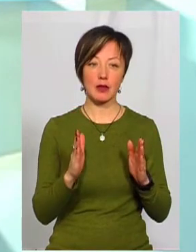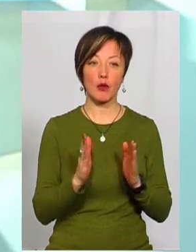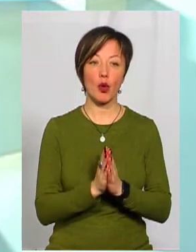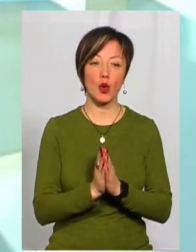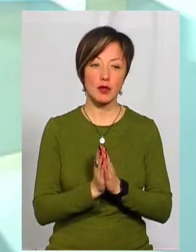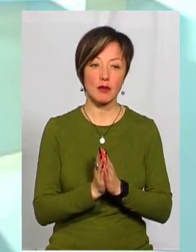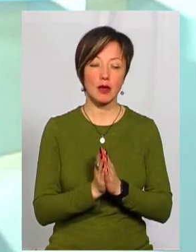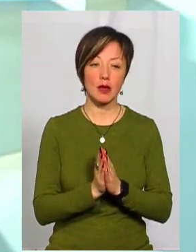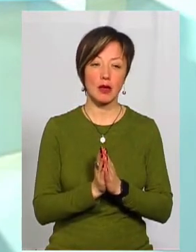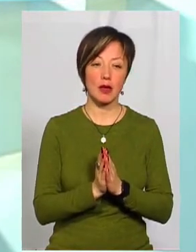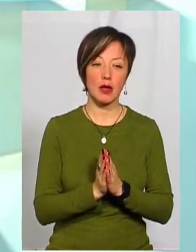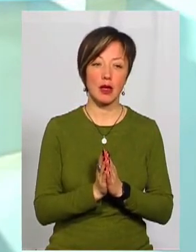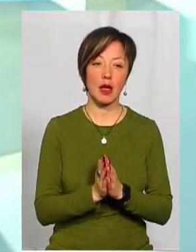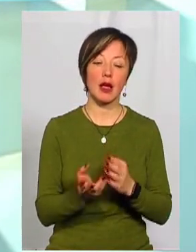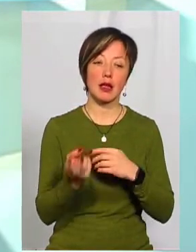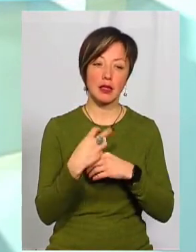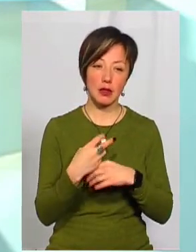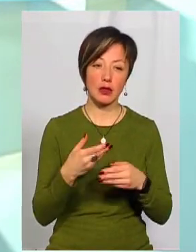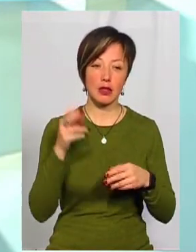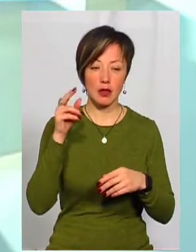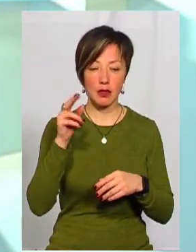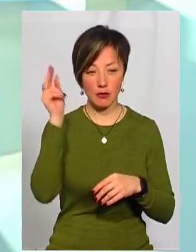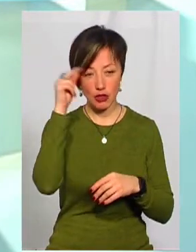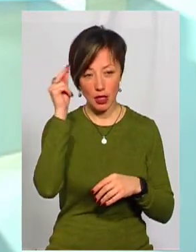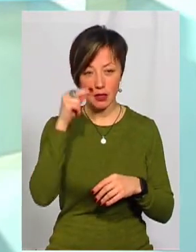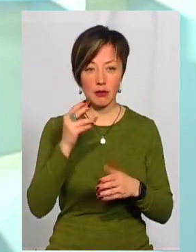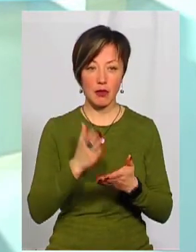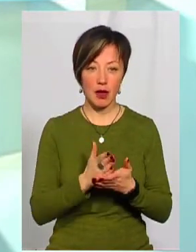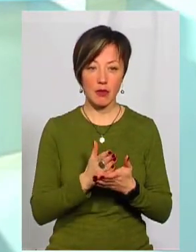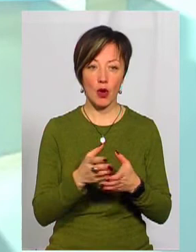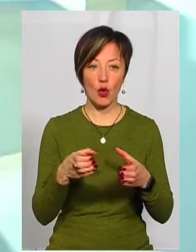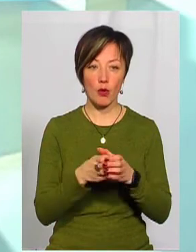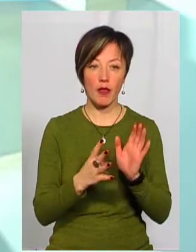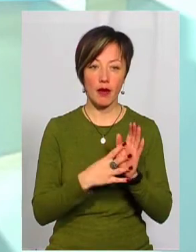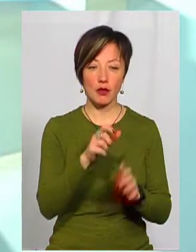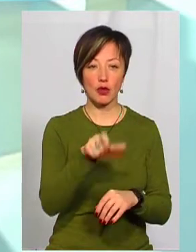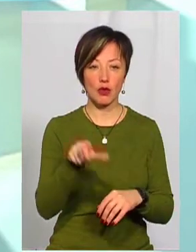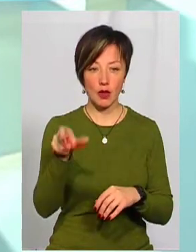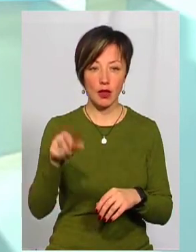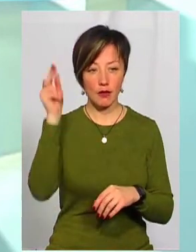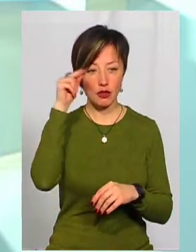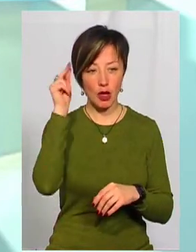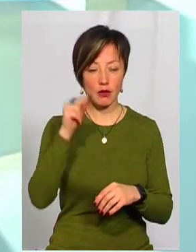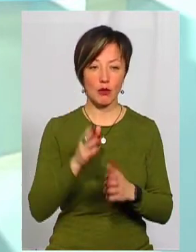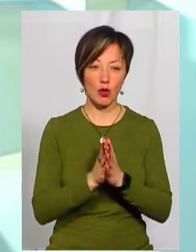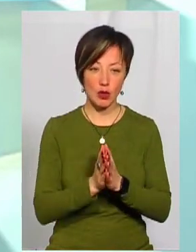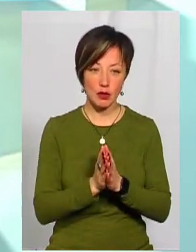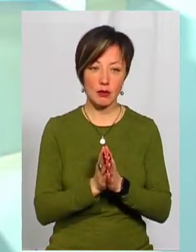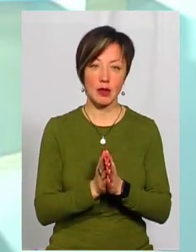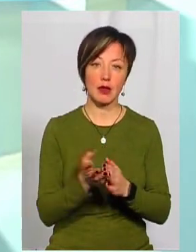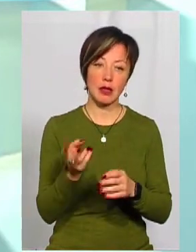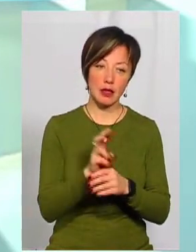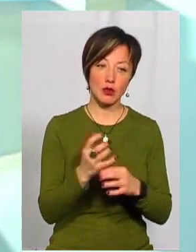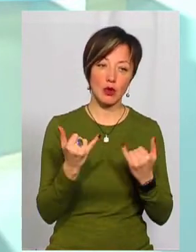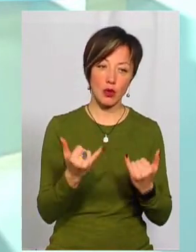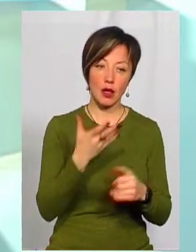Ми тільки просимо, користуючись нагодою, ідіть сьогодні навчатися. До речі, ми сьогодні маємо групу з 9 чоловік, вони навчаються. Ми просимо,